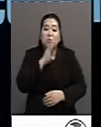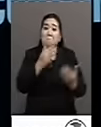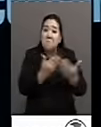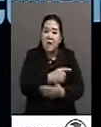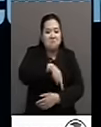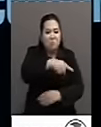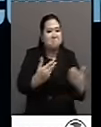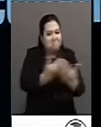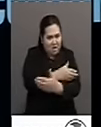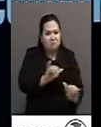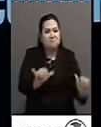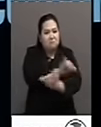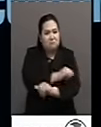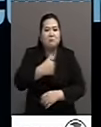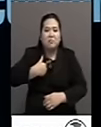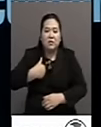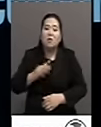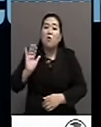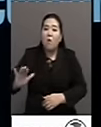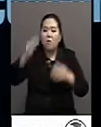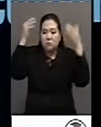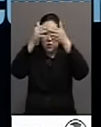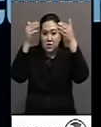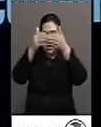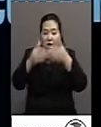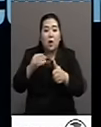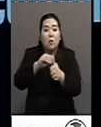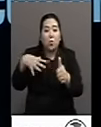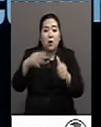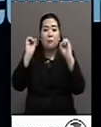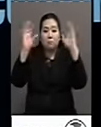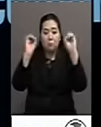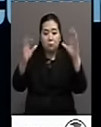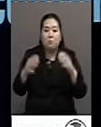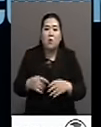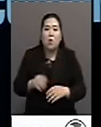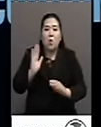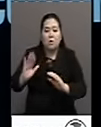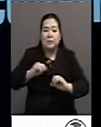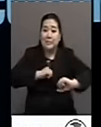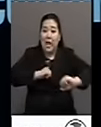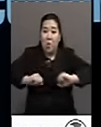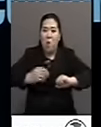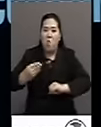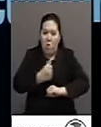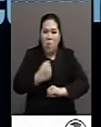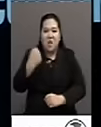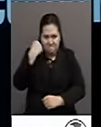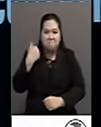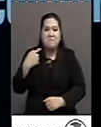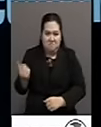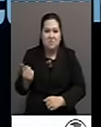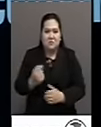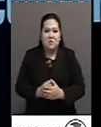ทีมอินโดนีเซียนะครับภายใต้การนำทัพของอันเฟรดบริดเดิลนะครับก็คือริมเส้นทั้งซ้ายและขวานี่มีความเร็วและความแข็งแกร่งเป็นอย่างม